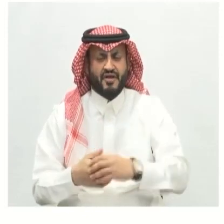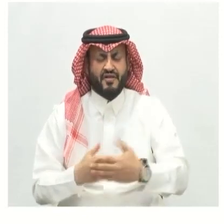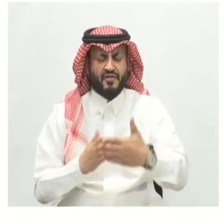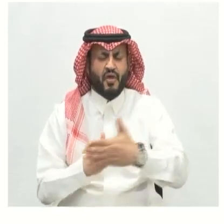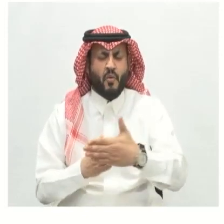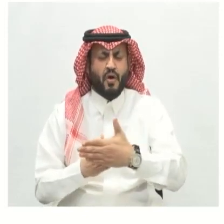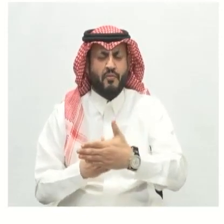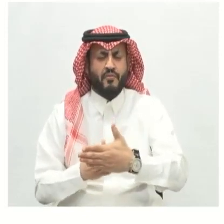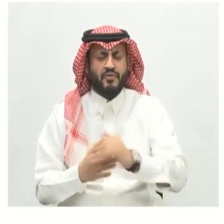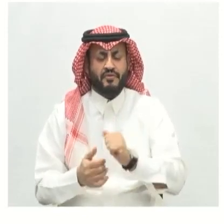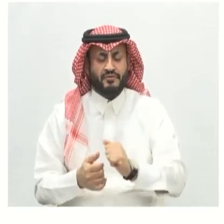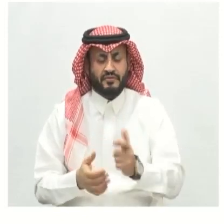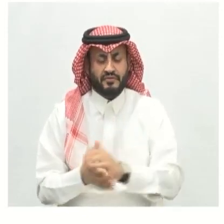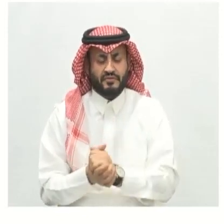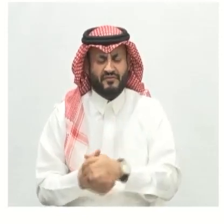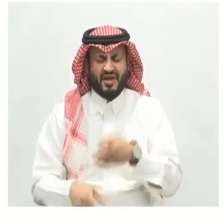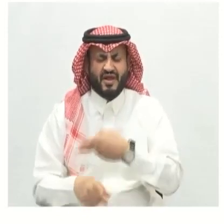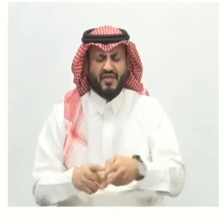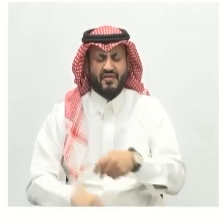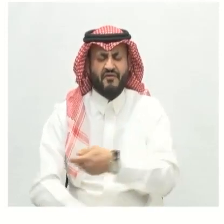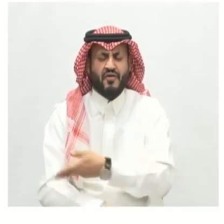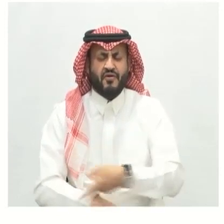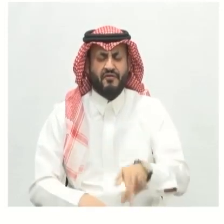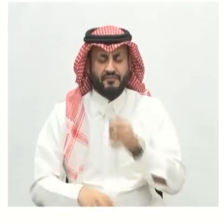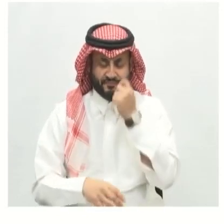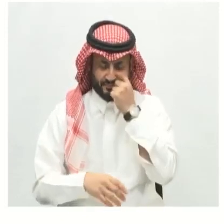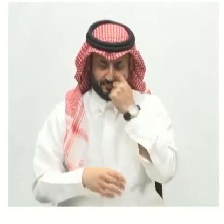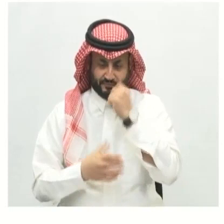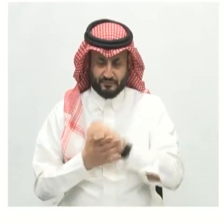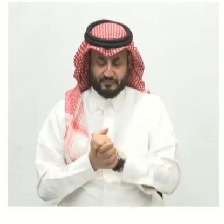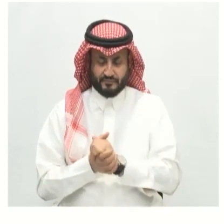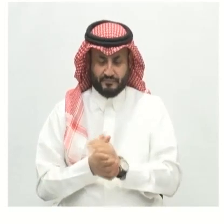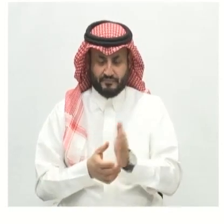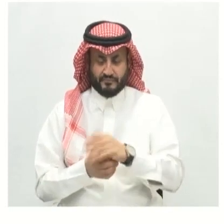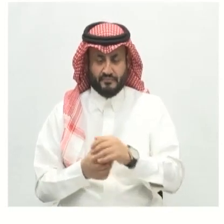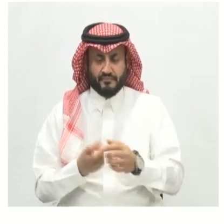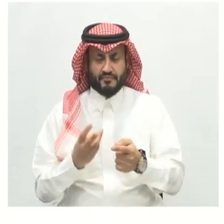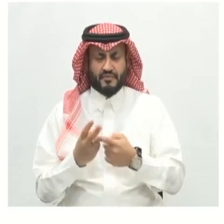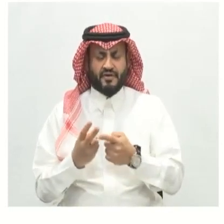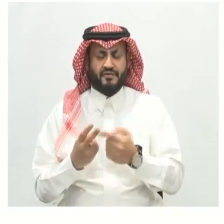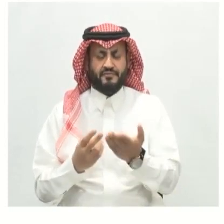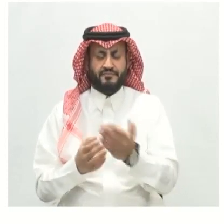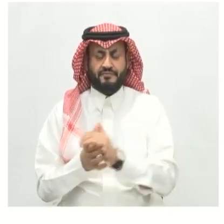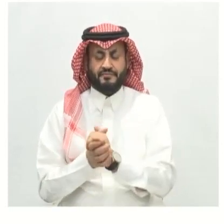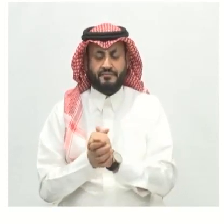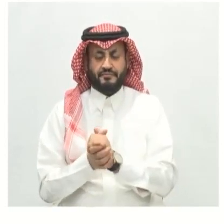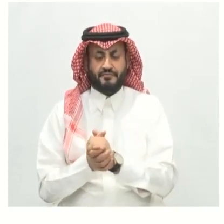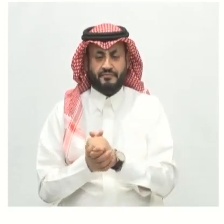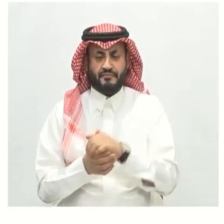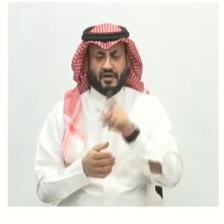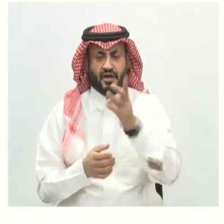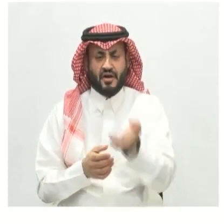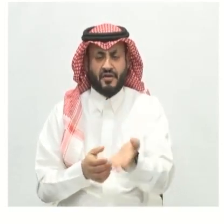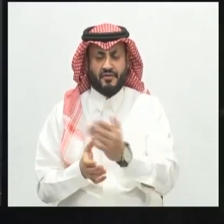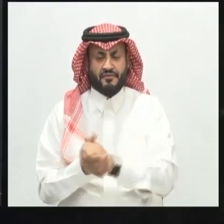لنماذج التي تسلب حقوق الضعفاء ننتقل للشريحه الثانيه نبدا بدرسنا لهذا